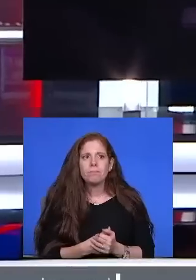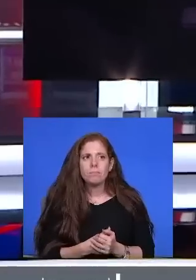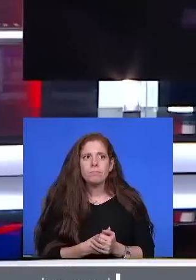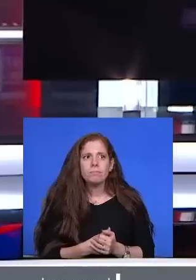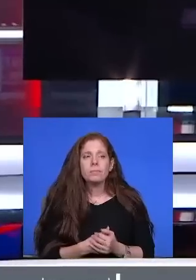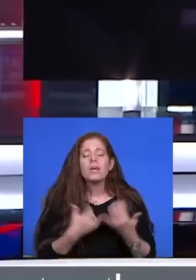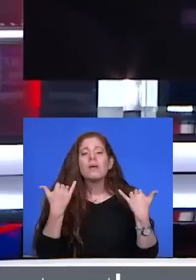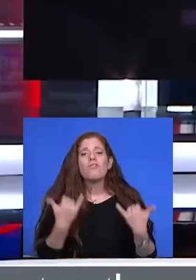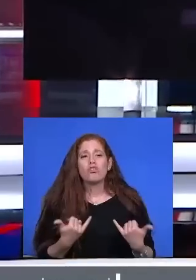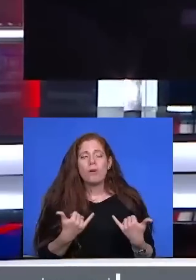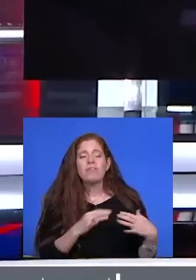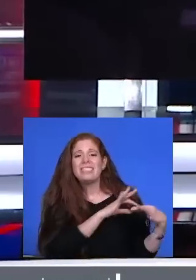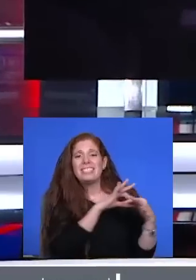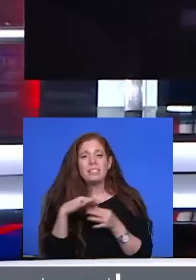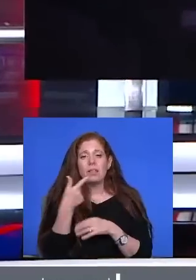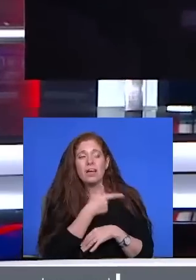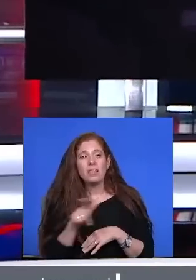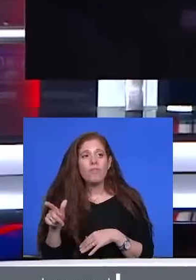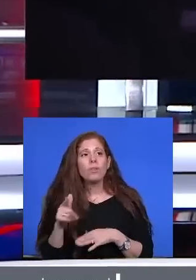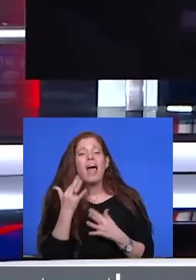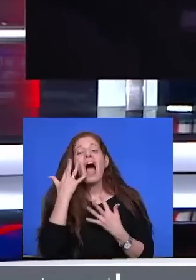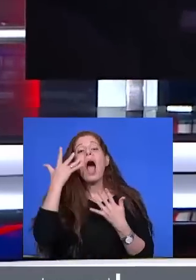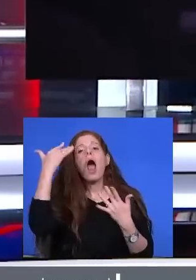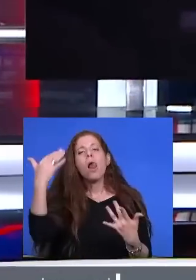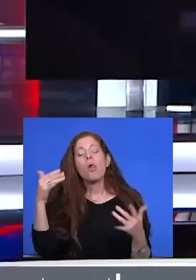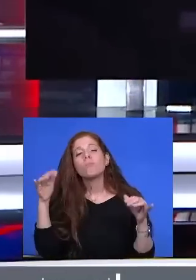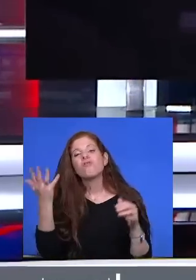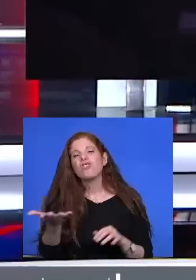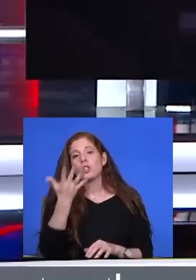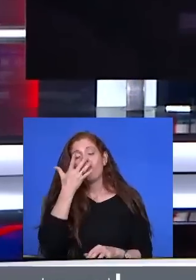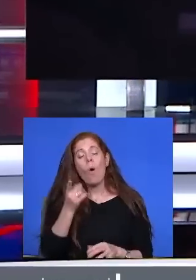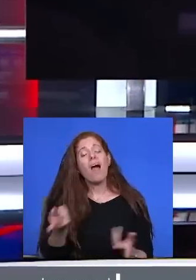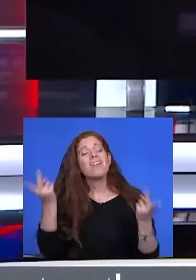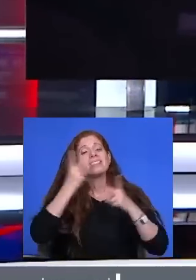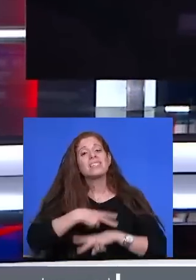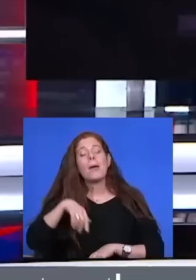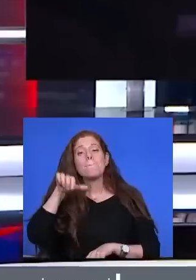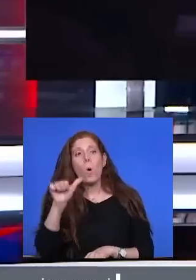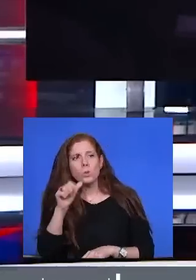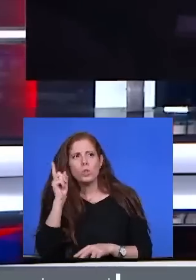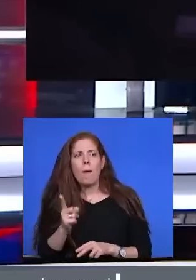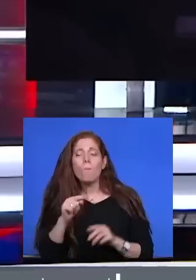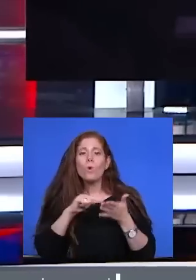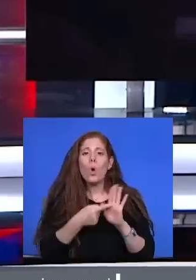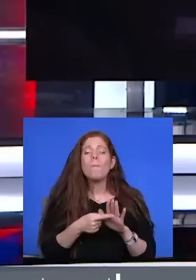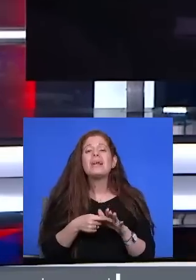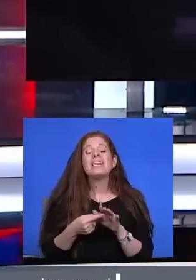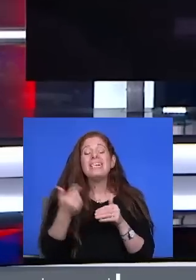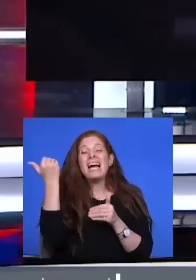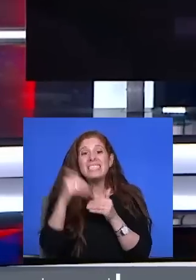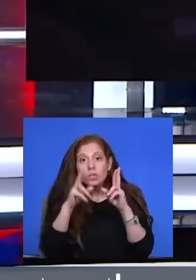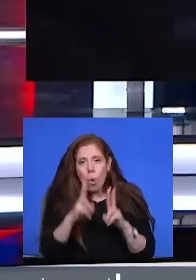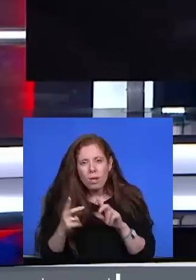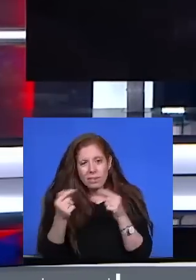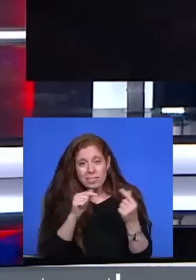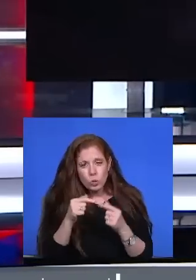ועכשיו לסדרת הכתבות החלום ושברו על הסכם אוסלו שהיה אמור לשים קץ לסכסוך עם הפלסטינים. בפרק הרביעי